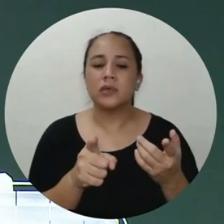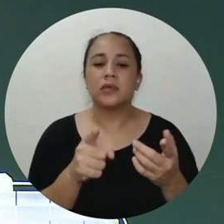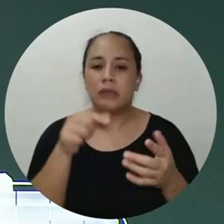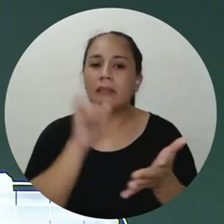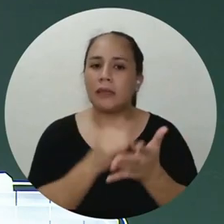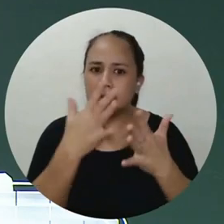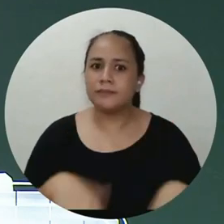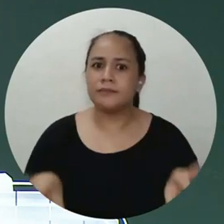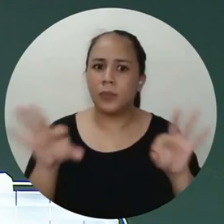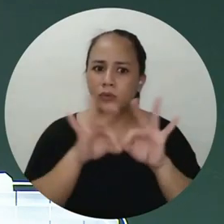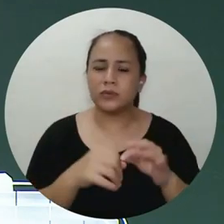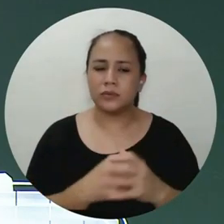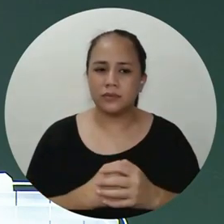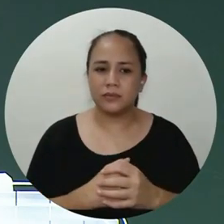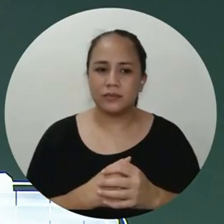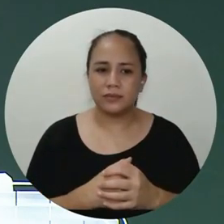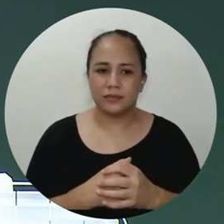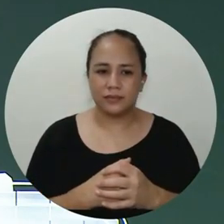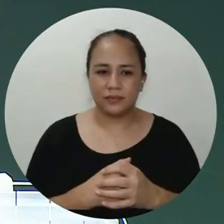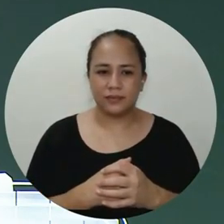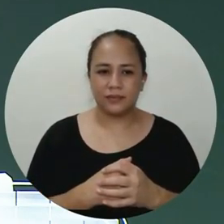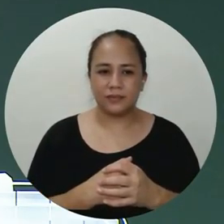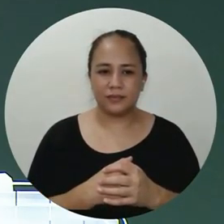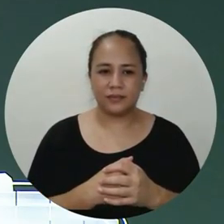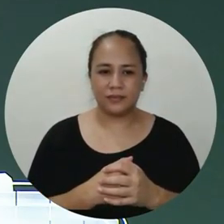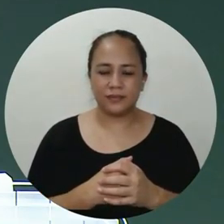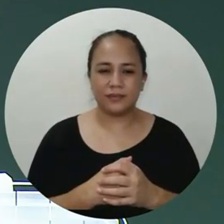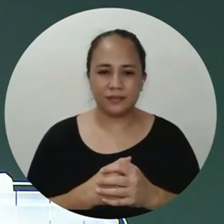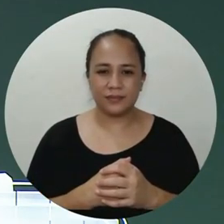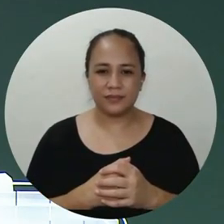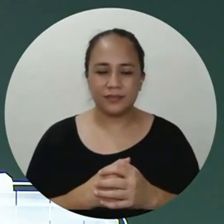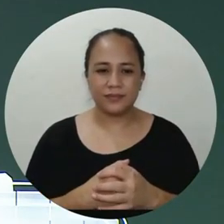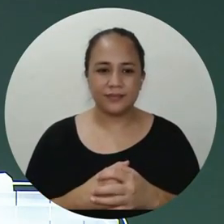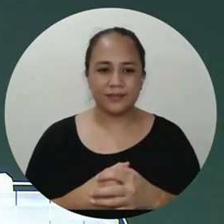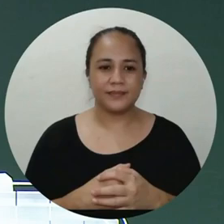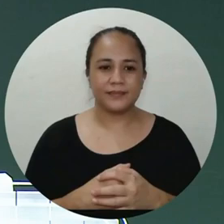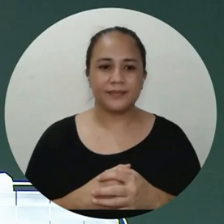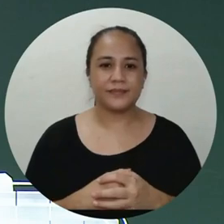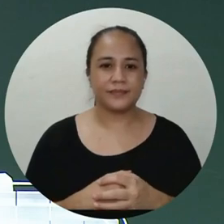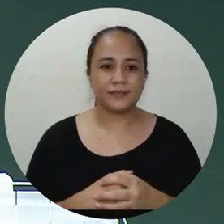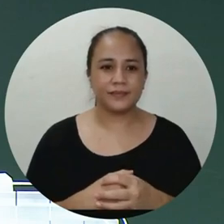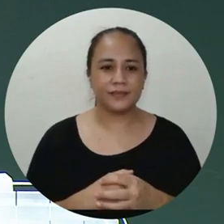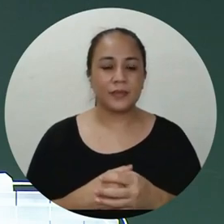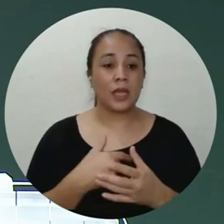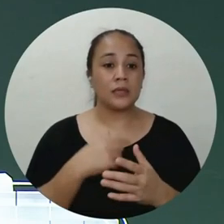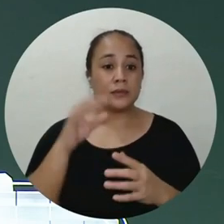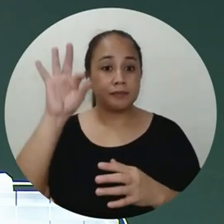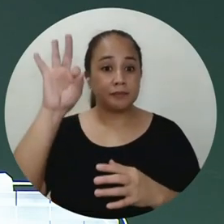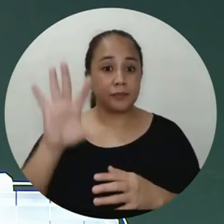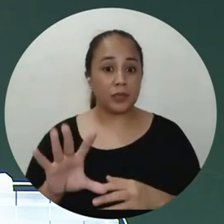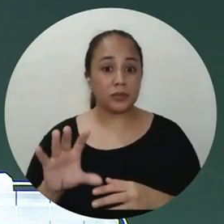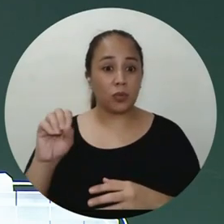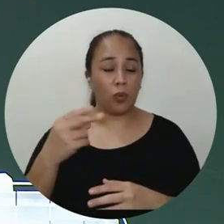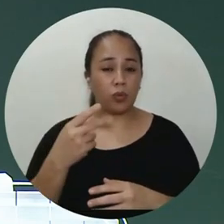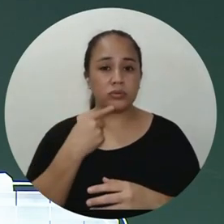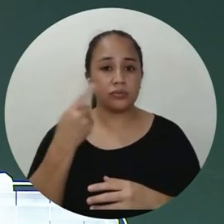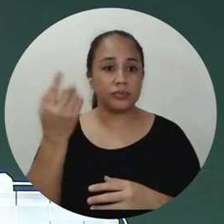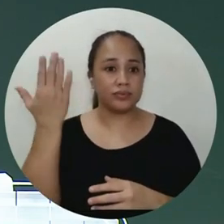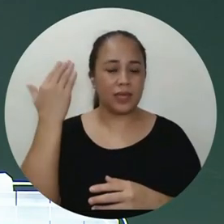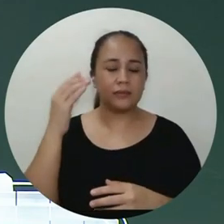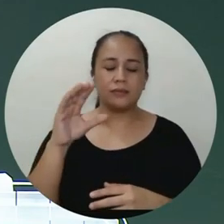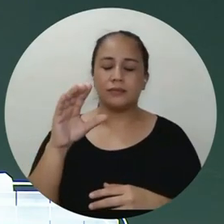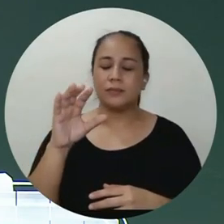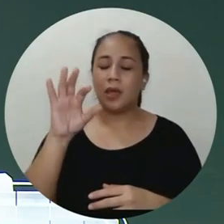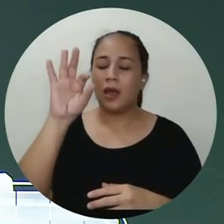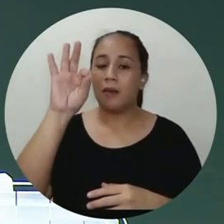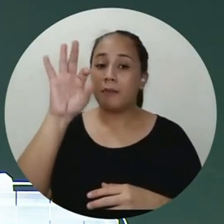그래서요 오스왈드 챔버스는 이런 말했어요. So Pastor Oswald Chambers once said, 우리의